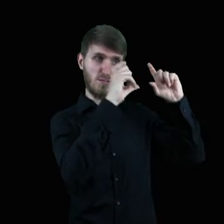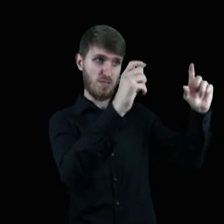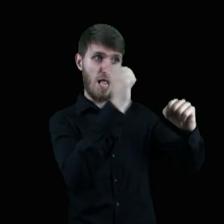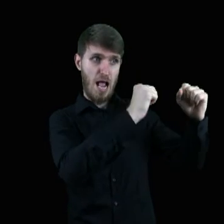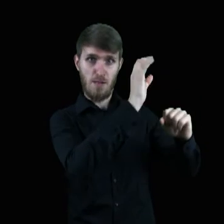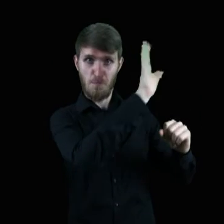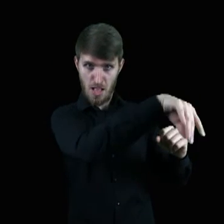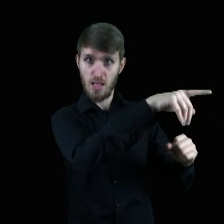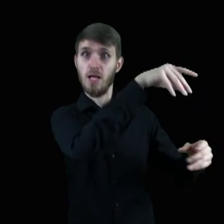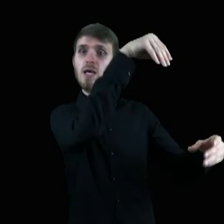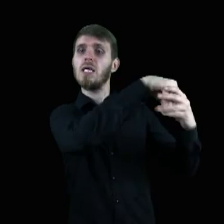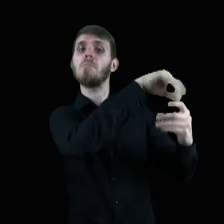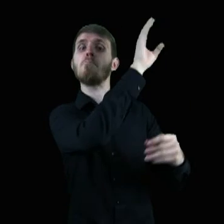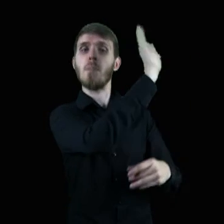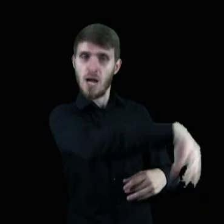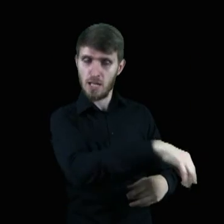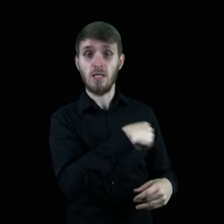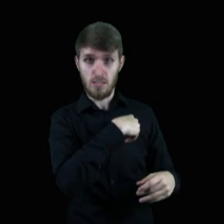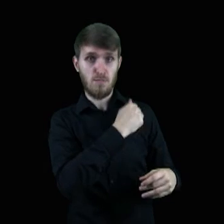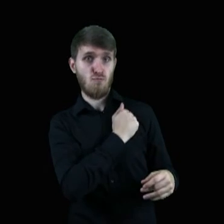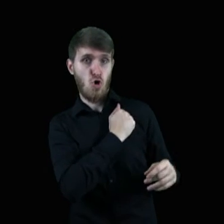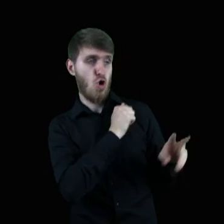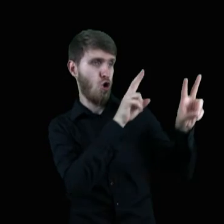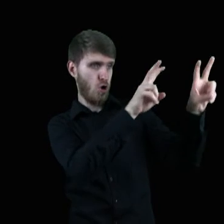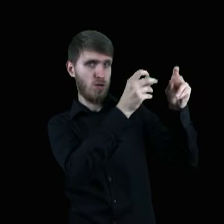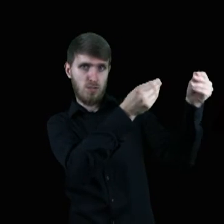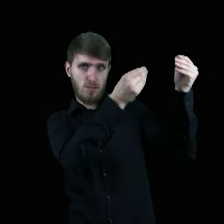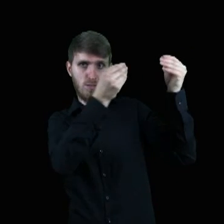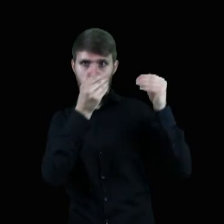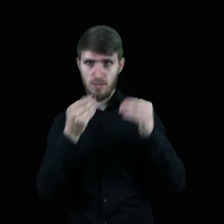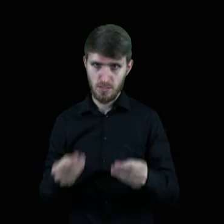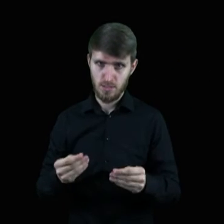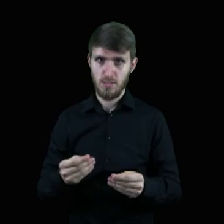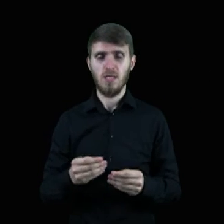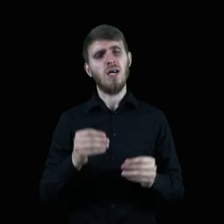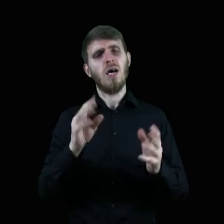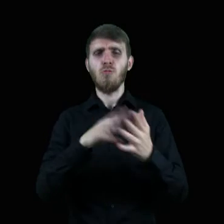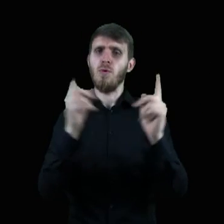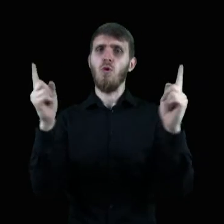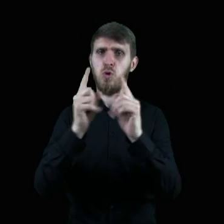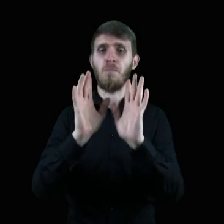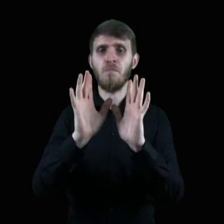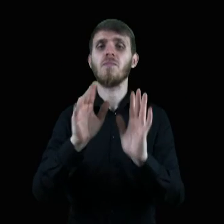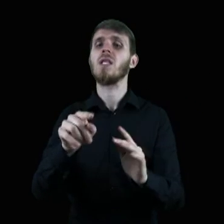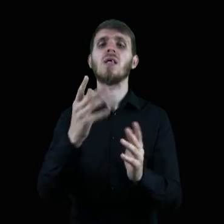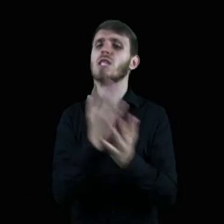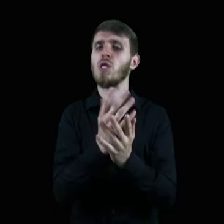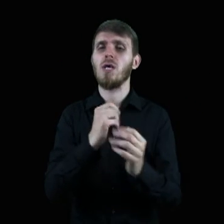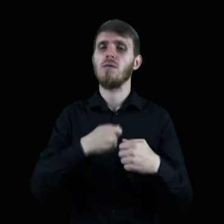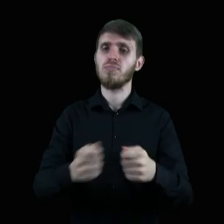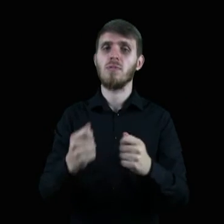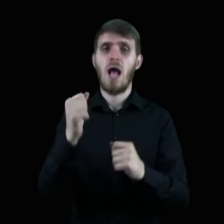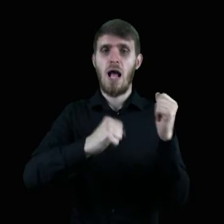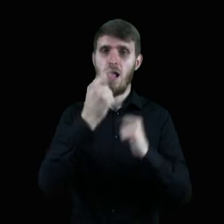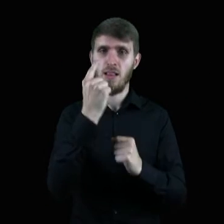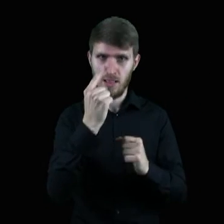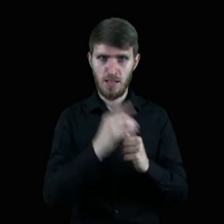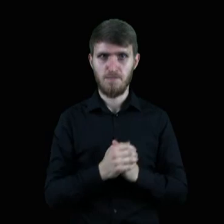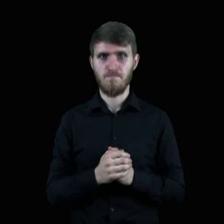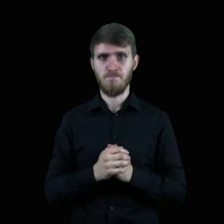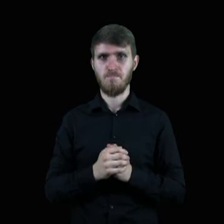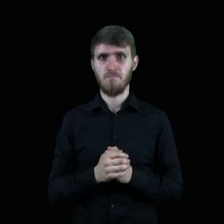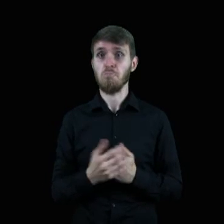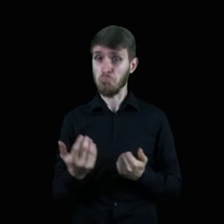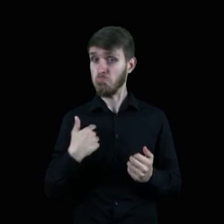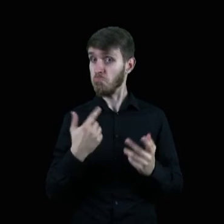Zatem, żeby sprzedać akcję na krótko, muszę ją pożyczyć od mojego biura maklerskiego. Dla uproszczenia załóżmy, że